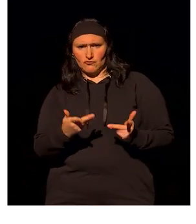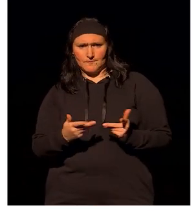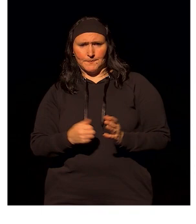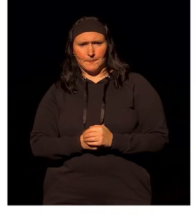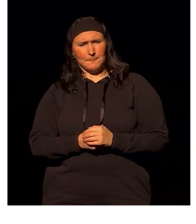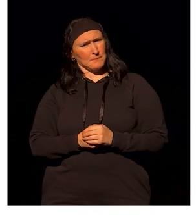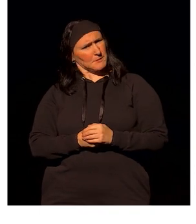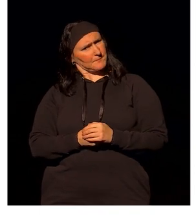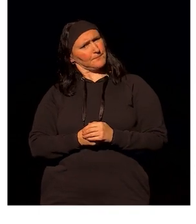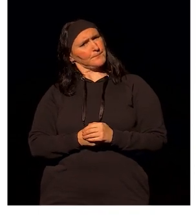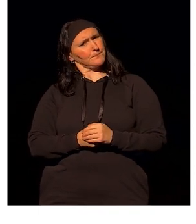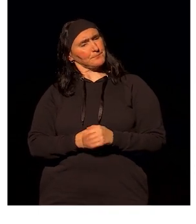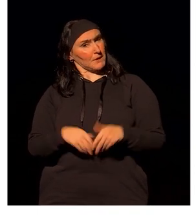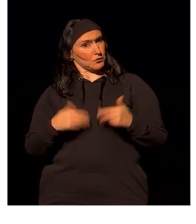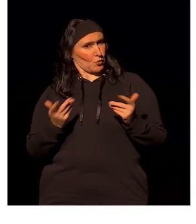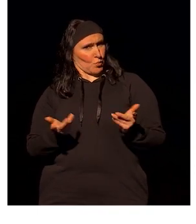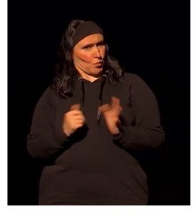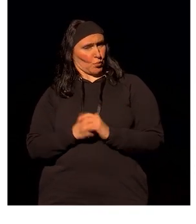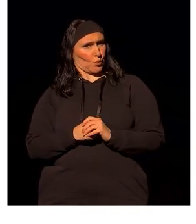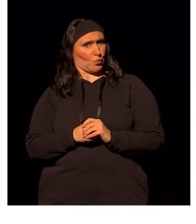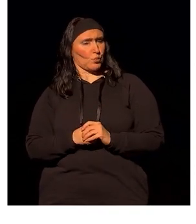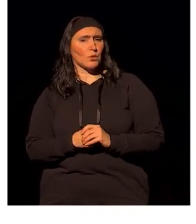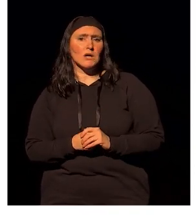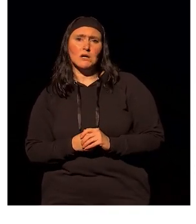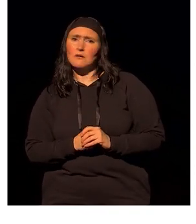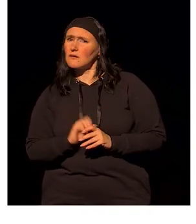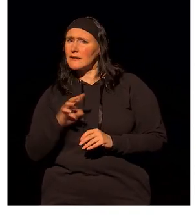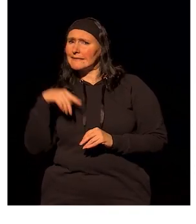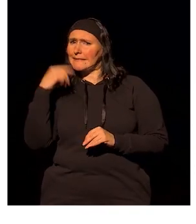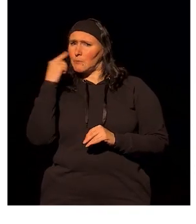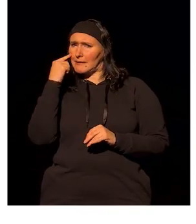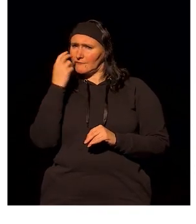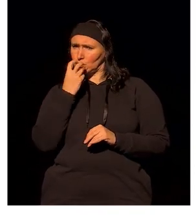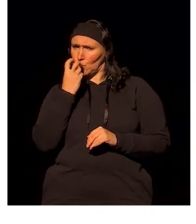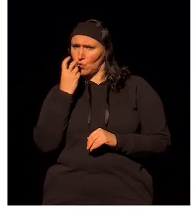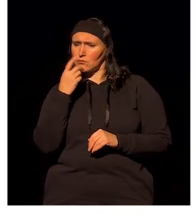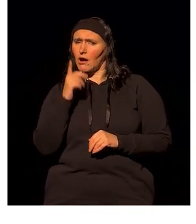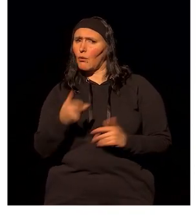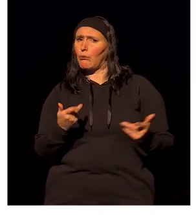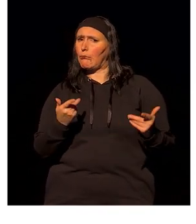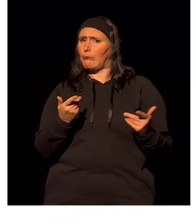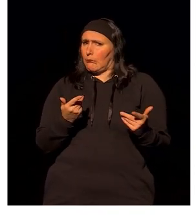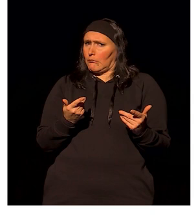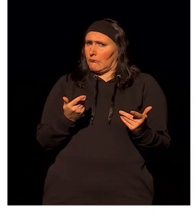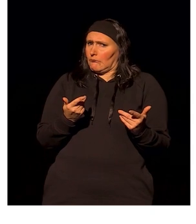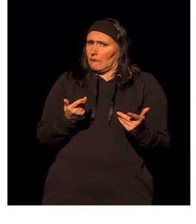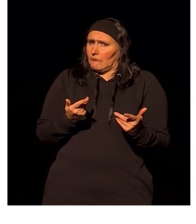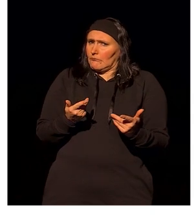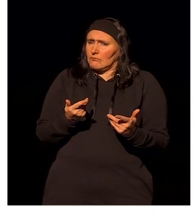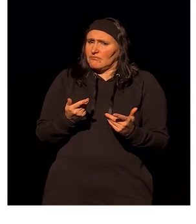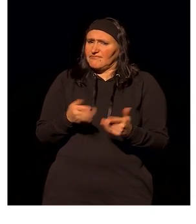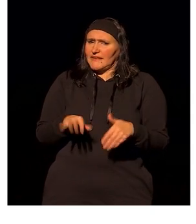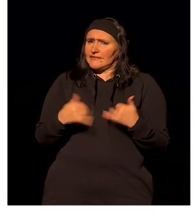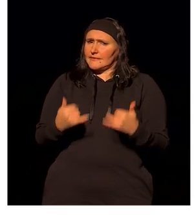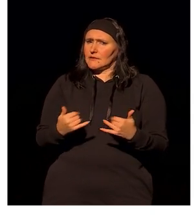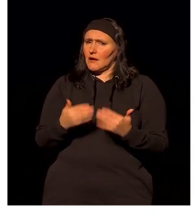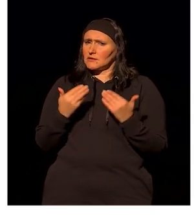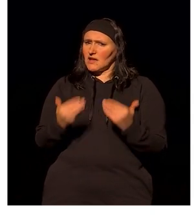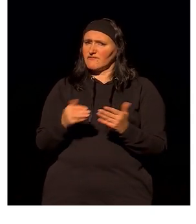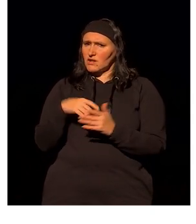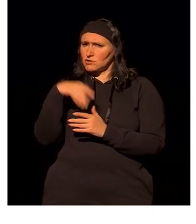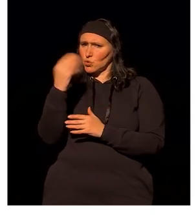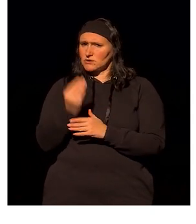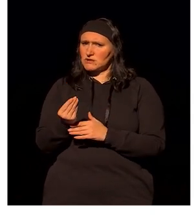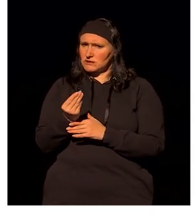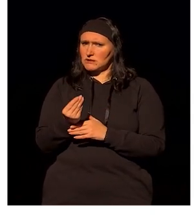Ist das sozusagen, haben wir ein purifizierte, also einen weltlosen Begriff des Schreckens in der Gegenwartskunst, deiner Ansicht